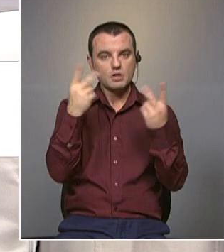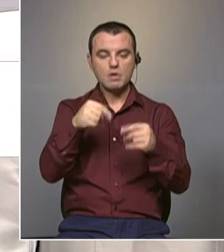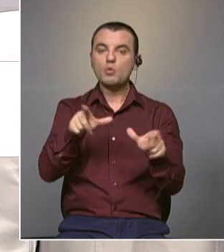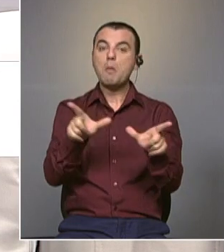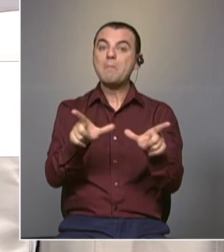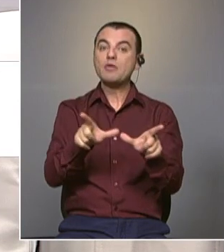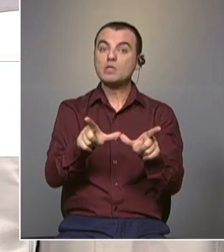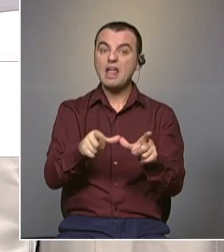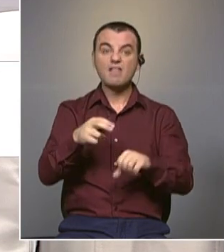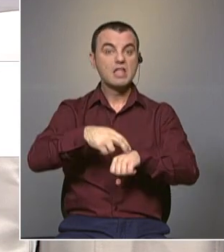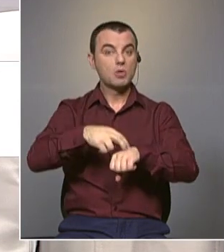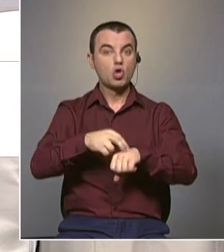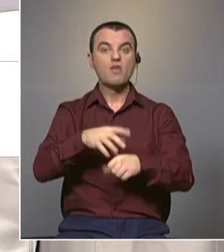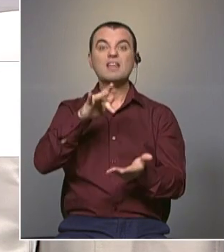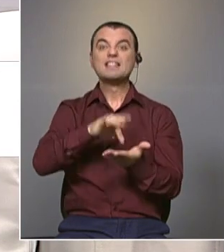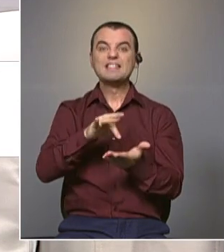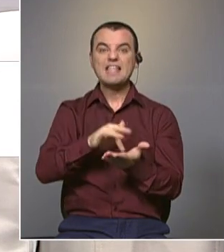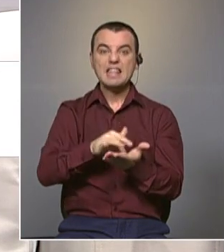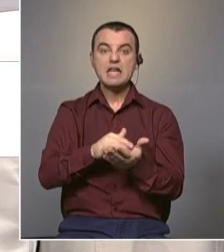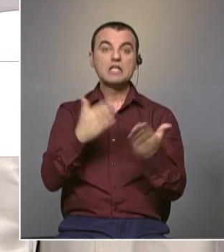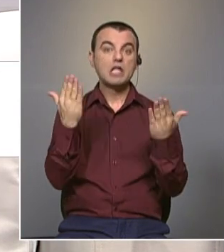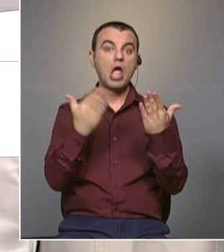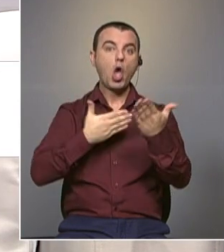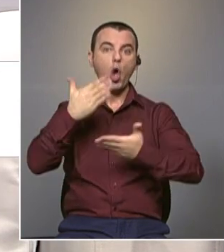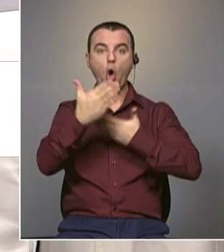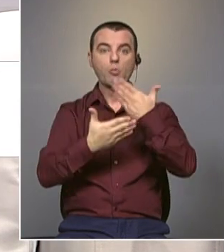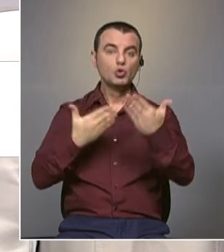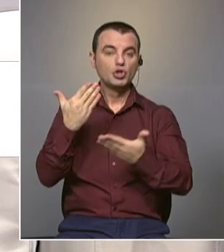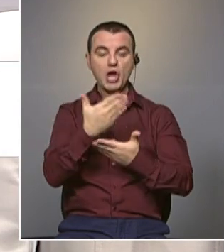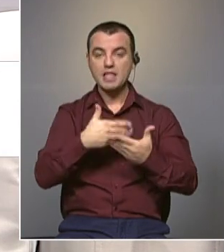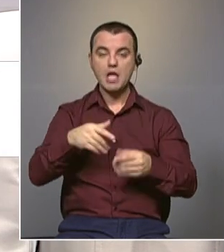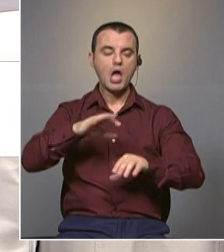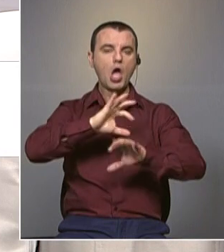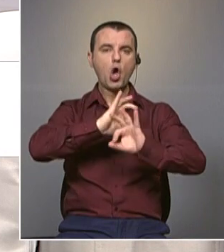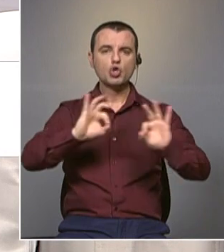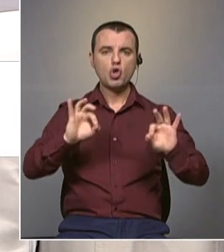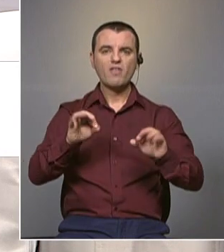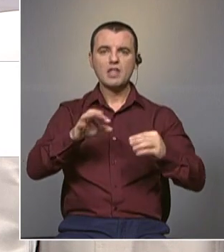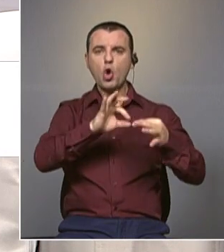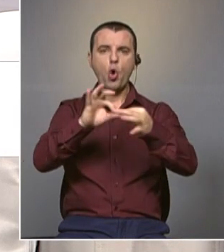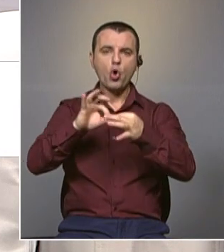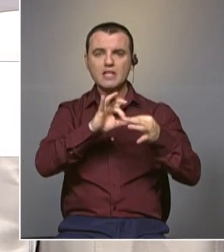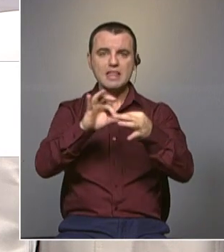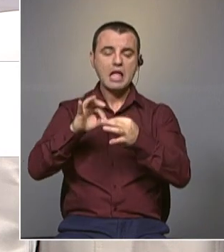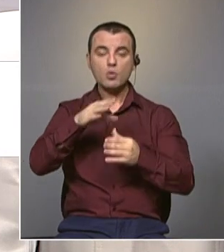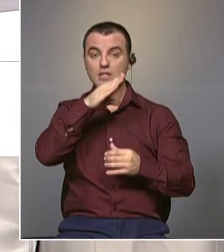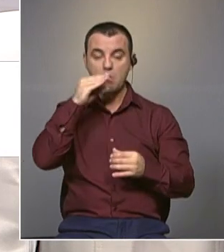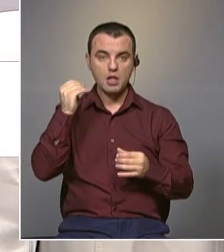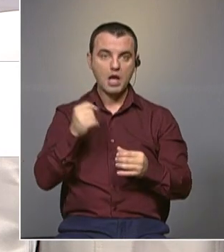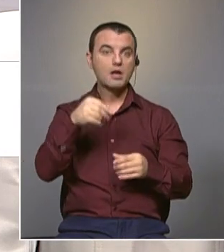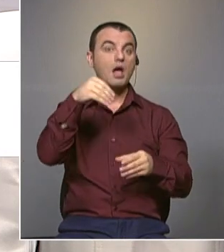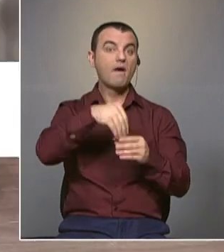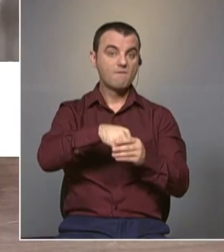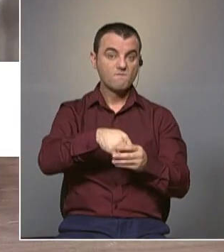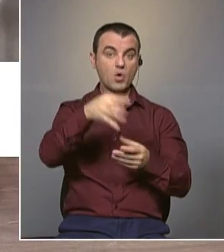от Центъра за творческо обучение, която е основен координатор на програмата за България. В студиото сме и с Теодора Тодорова, Виктория